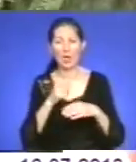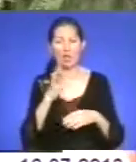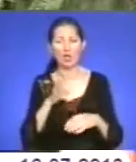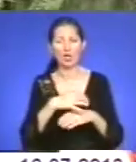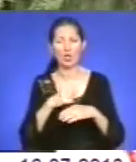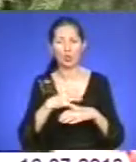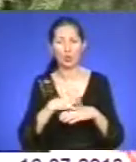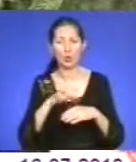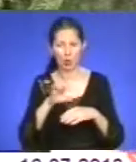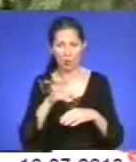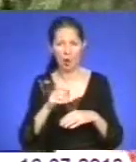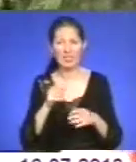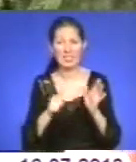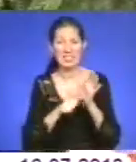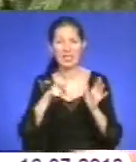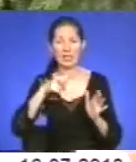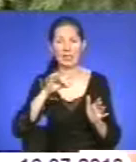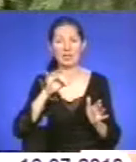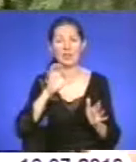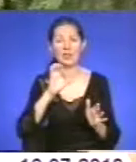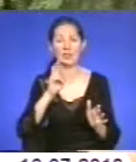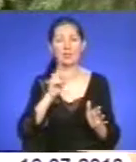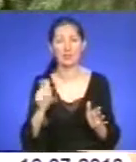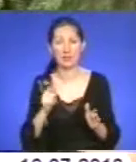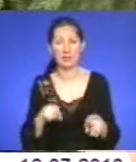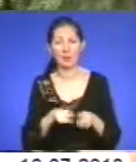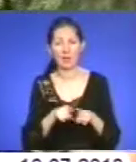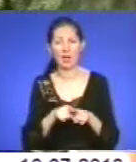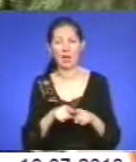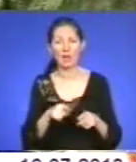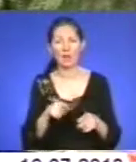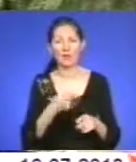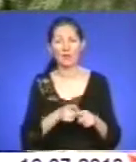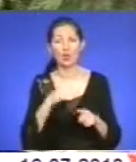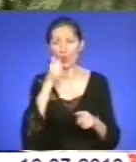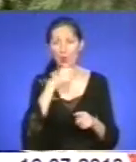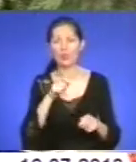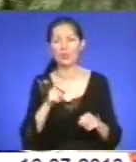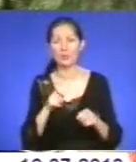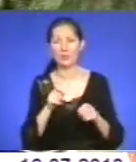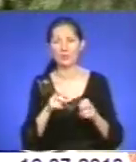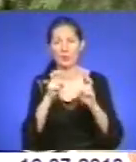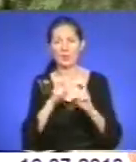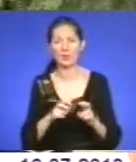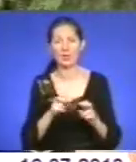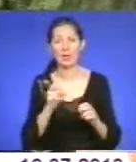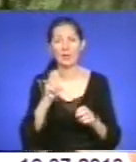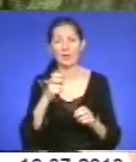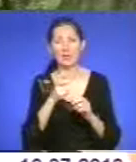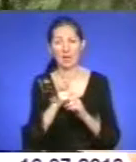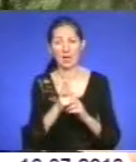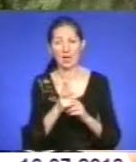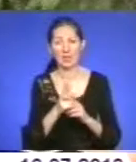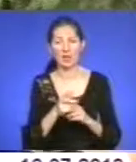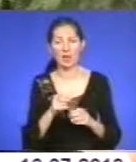лисиць. Так, за даними лабораторії Держведмедицини, в цьому році досліджено 213 ПАТ-матеріалів